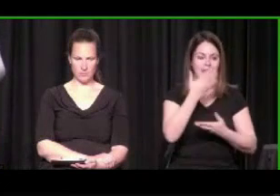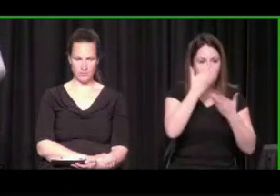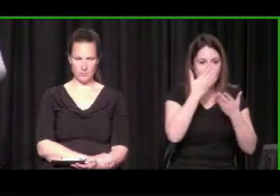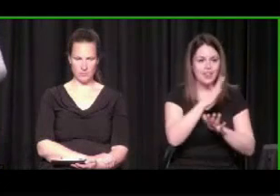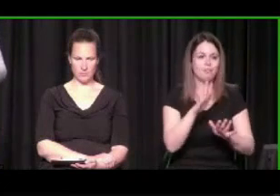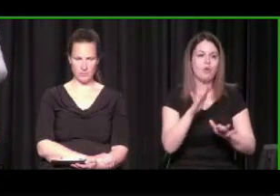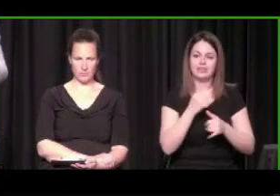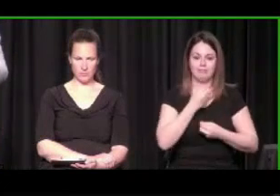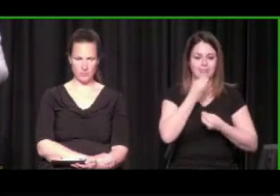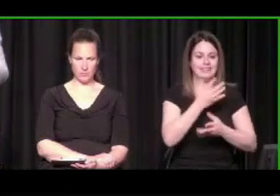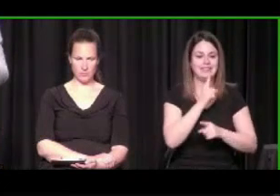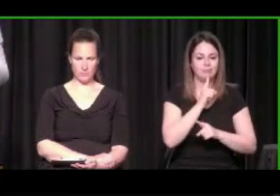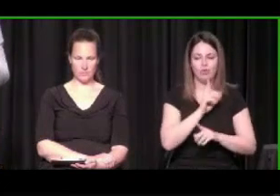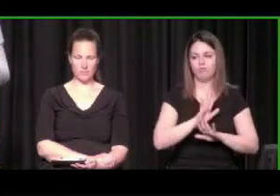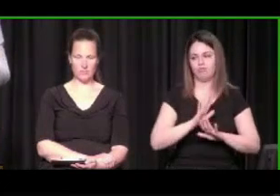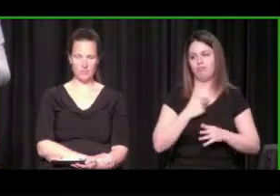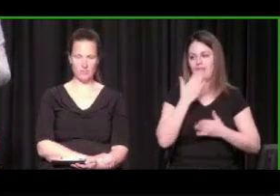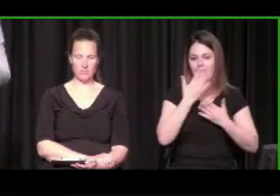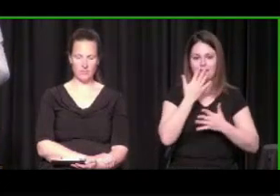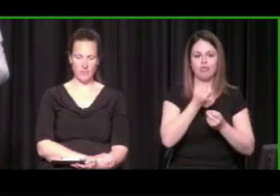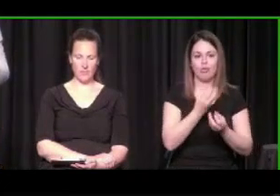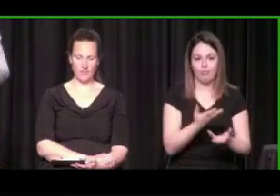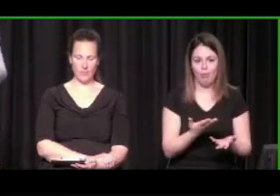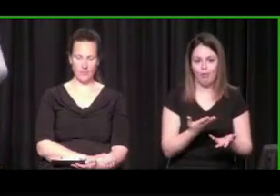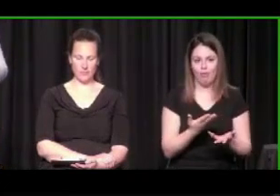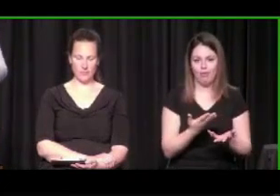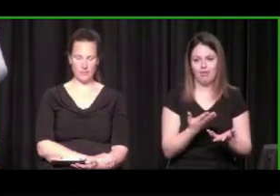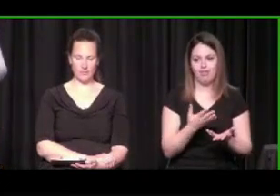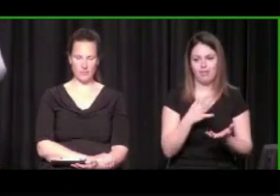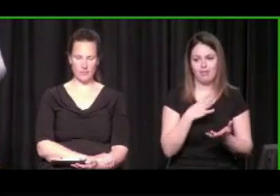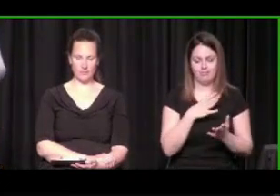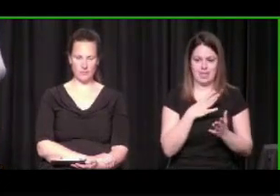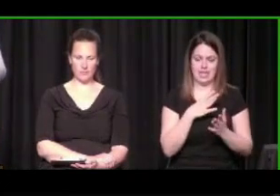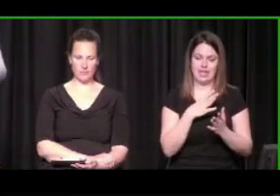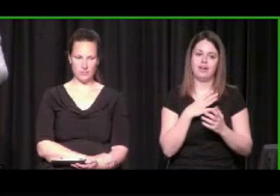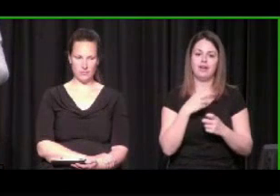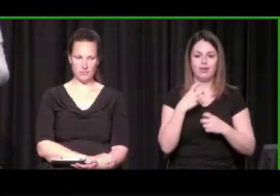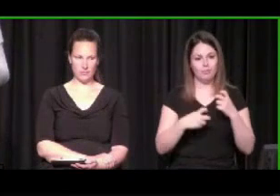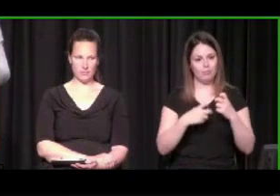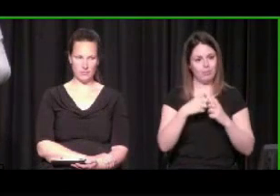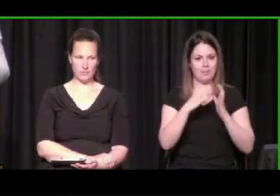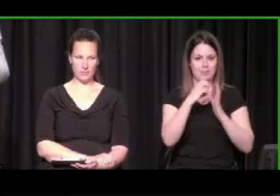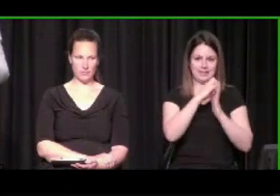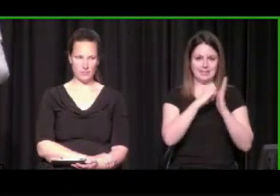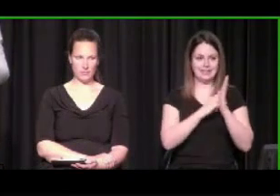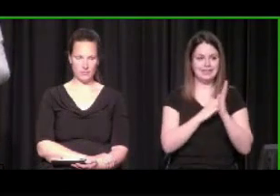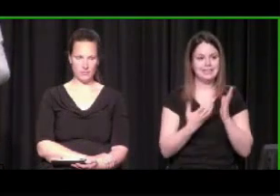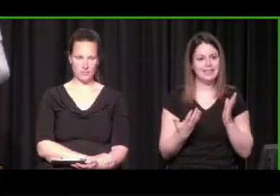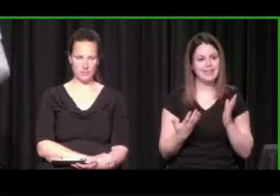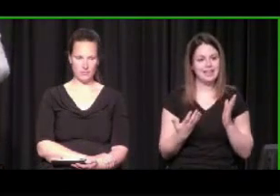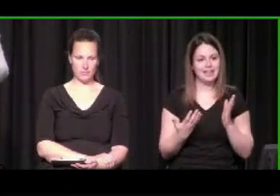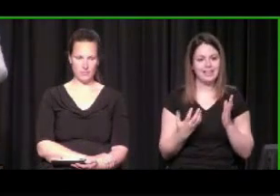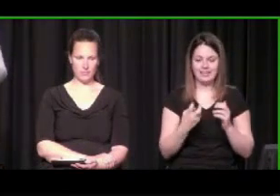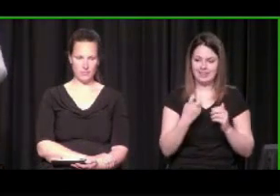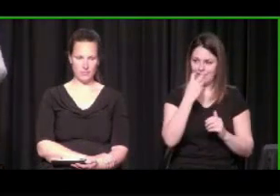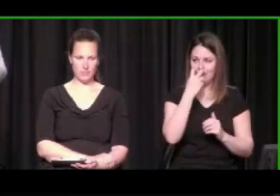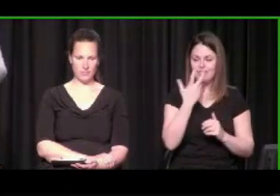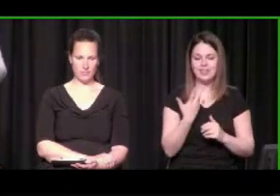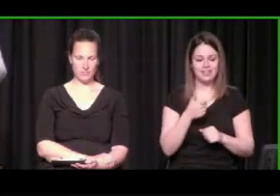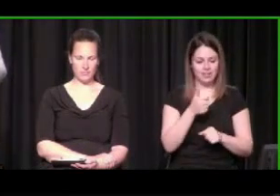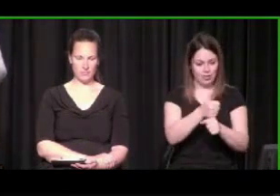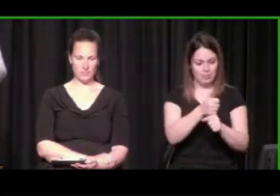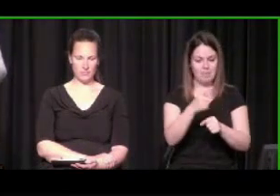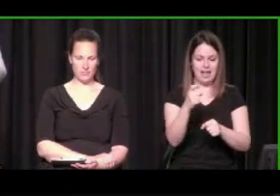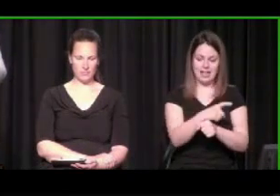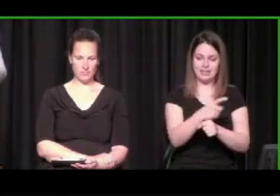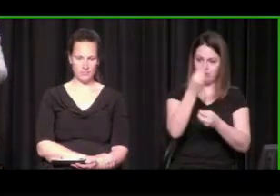cette information-là, mais avec un enjeu éthique énorme qui se pose parce que être atteint d'un cancer